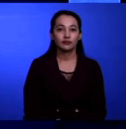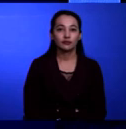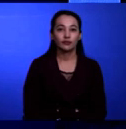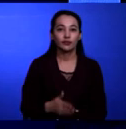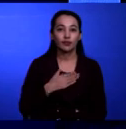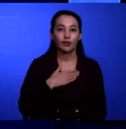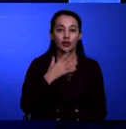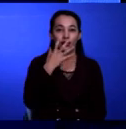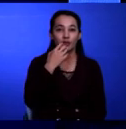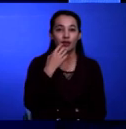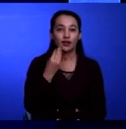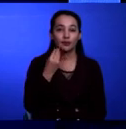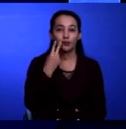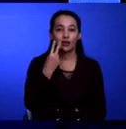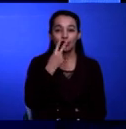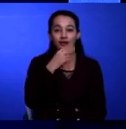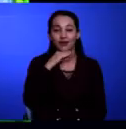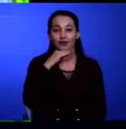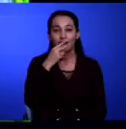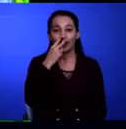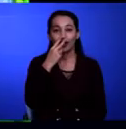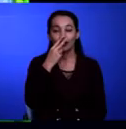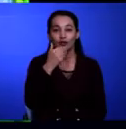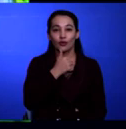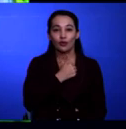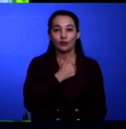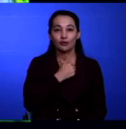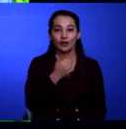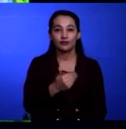Men rasmga yana bir marta diqqat qilishingizni so'ragan bo'lardim.